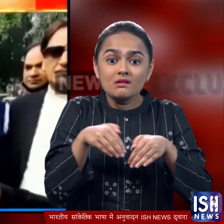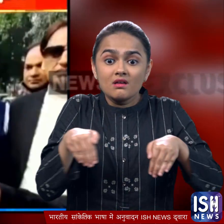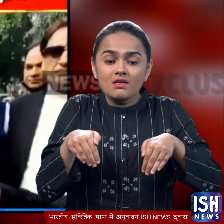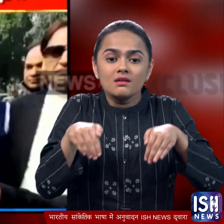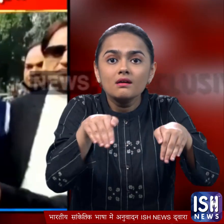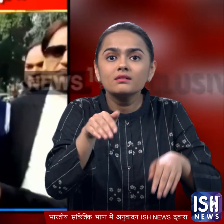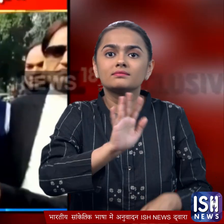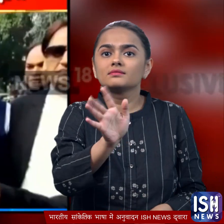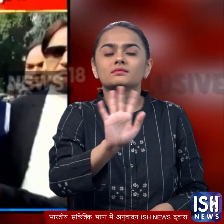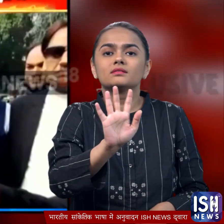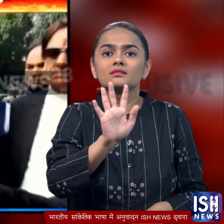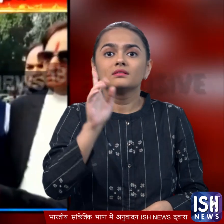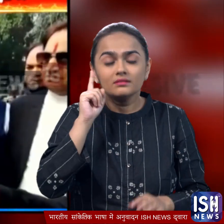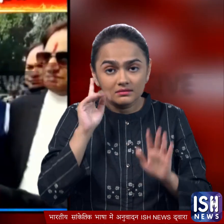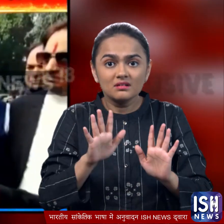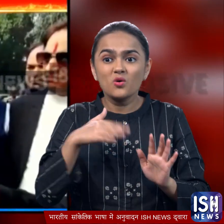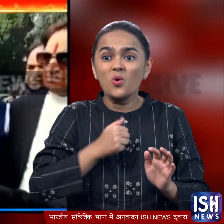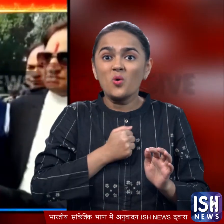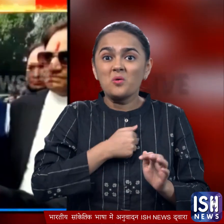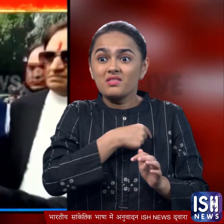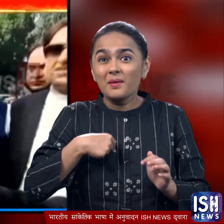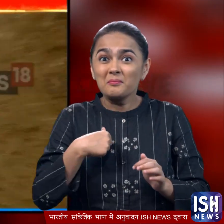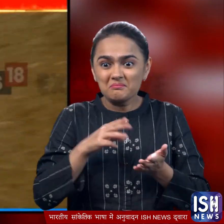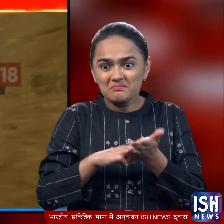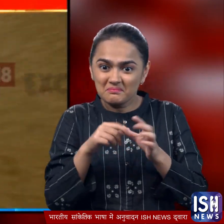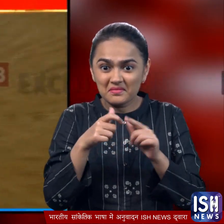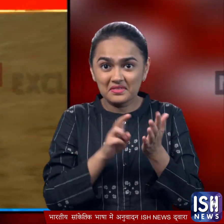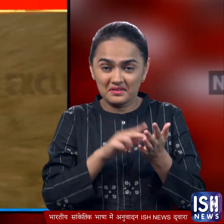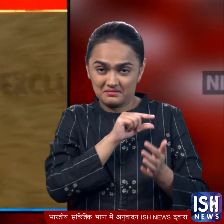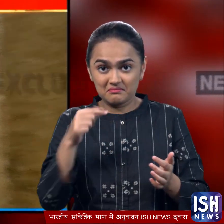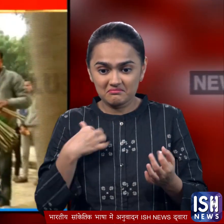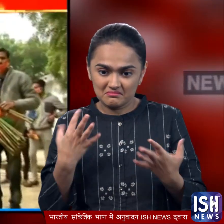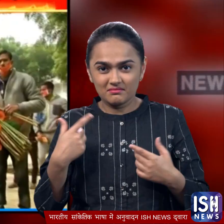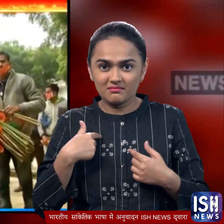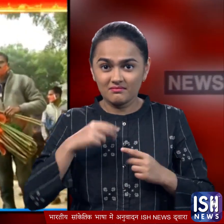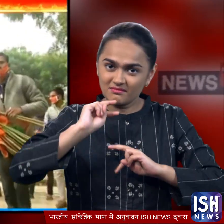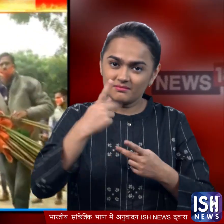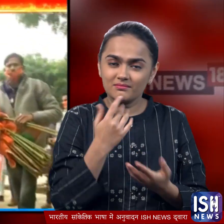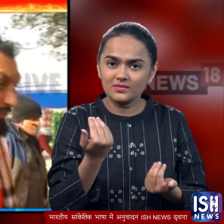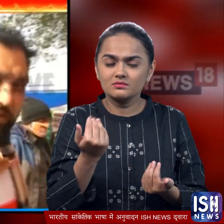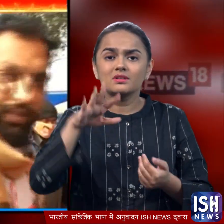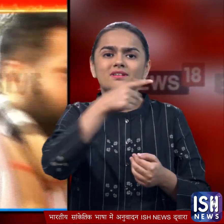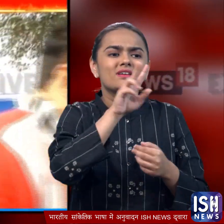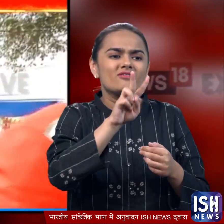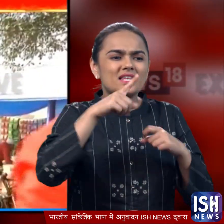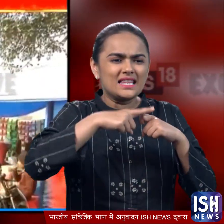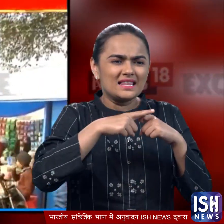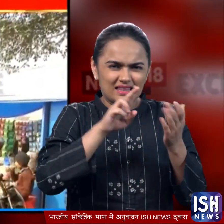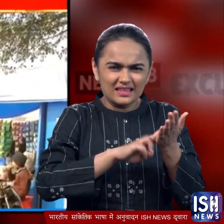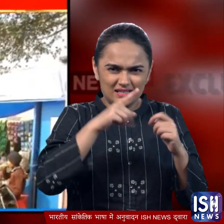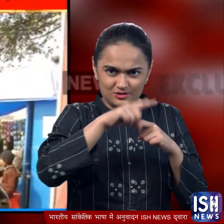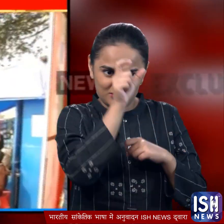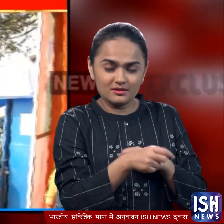लागे कि हमारा नाम भी मदन भैया है। इस बीच चुनाव आयोग सख्त हो गया और बीजेपी विधायक नंदकिशोर गुर्जर